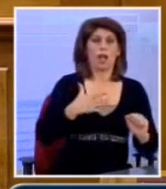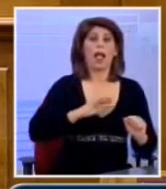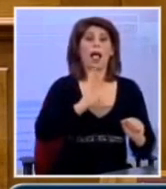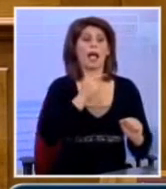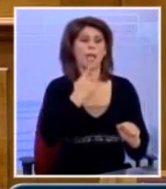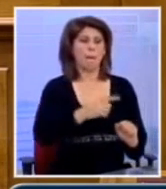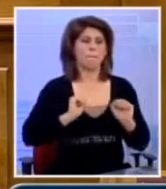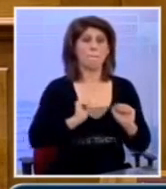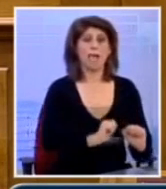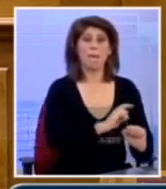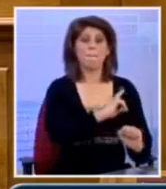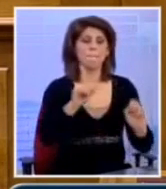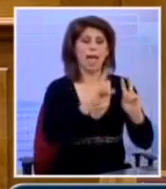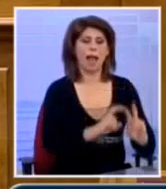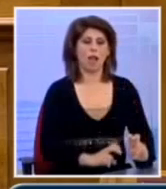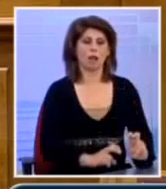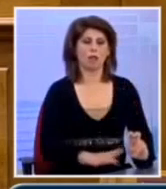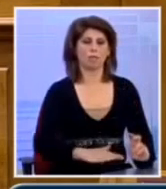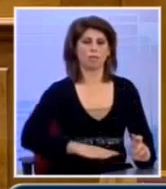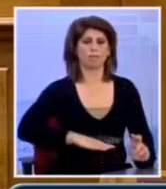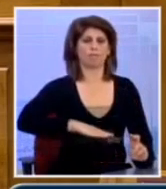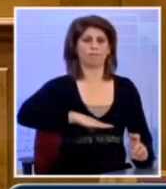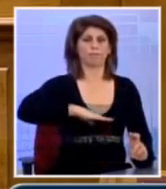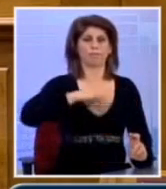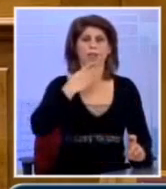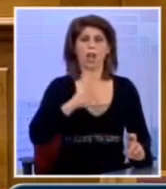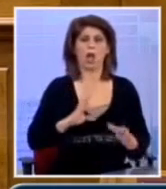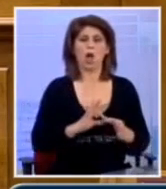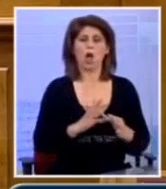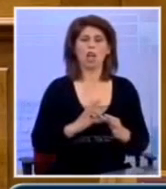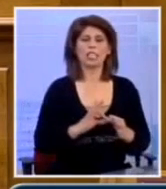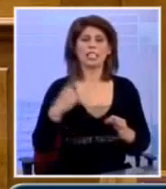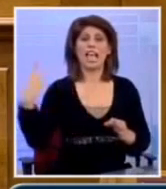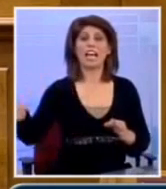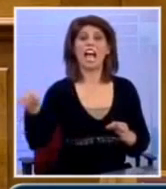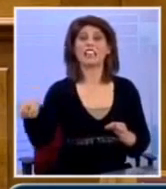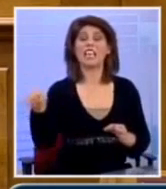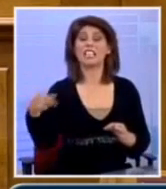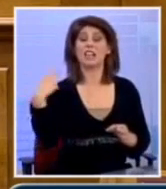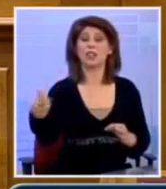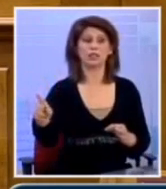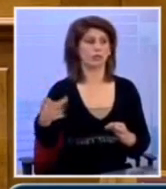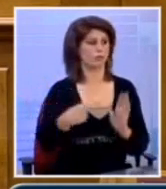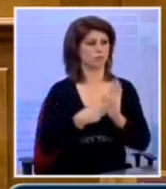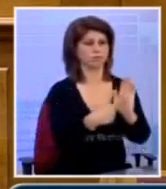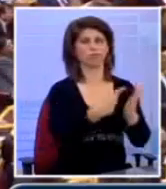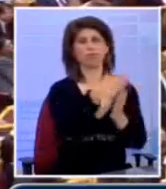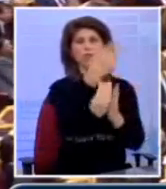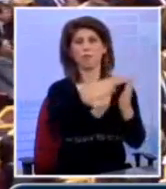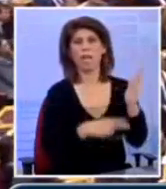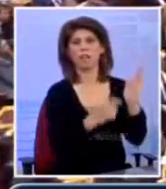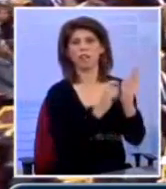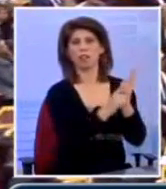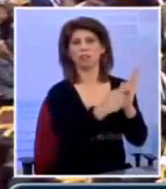όσους αναφέρονταν στη λίστα Λαγκάρτ, επειδή ήταν στενοί σας συνεργάτες, κύριε Σαμαρά. Ορίστε λοιπόν και το δημοσίευμα.